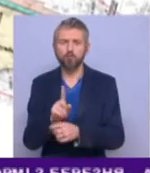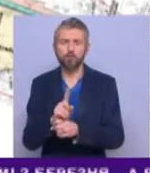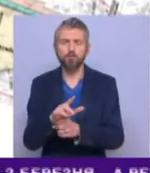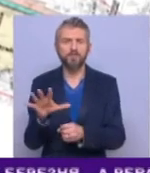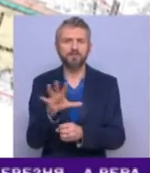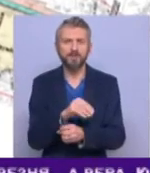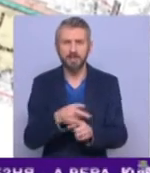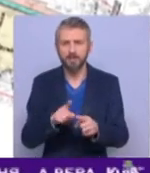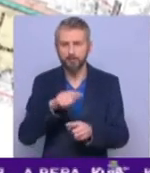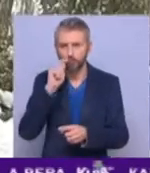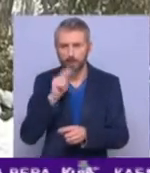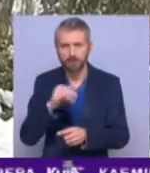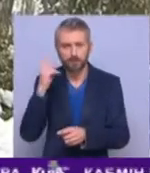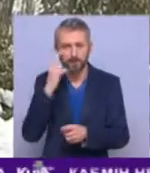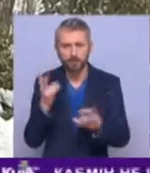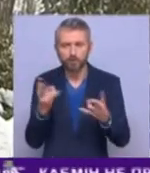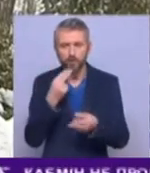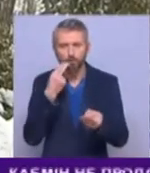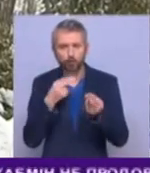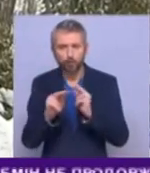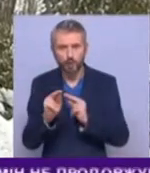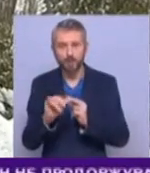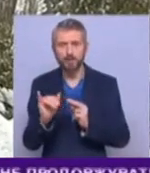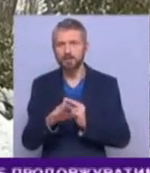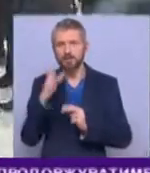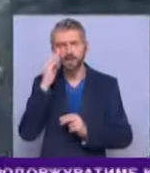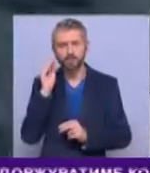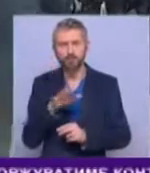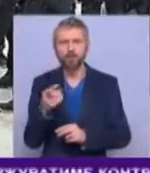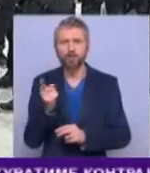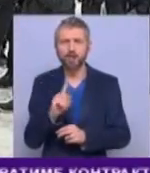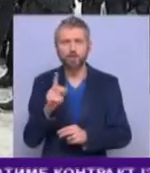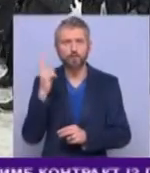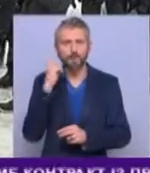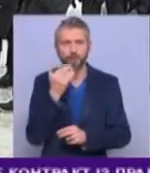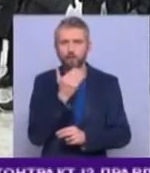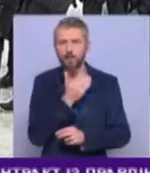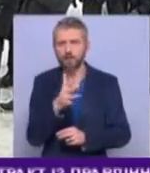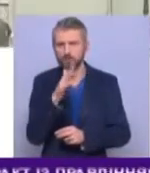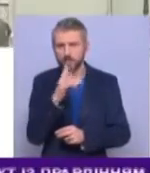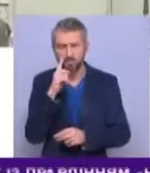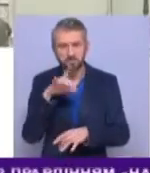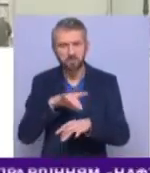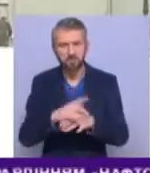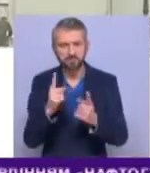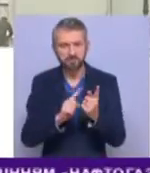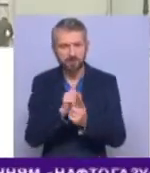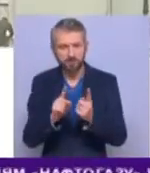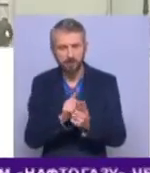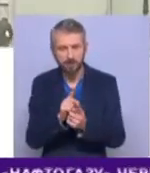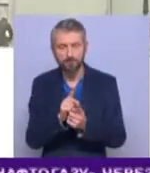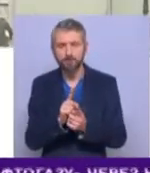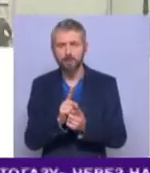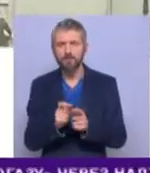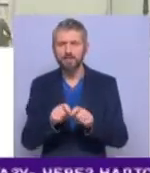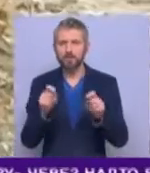це в Україні і в Києві, зокрема, потребує вдосконалення. І не зважаючи на те, що в Києві останнім часом помітні величезні зміни. Відкриваються